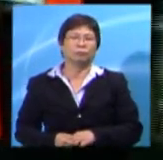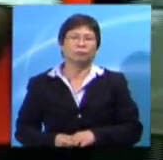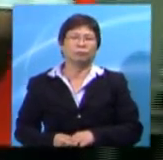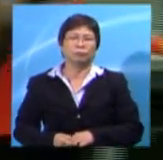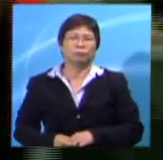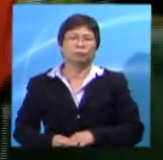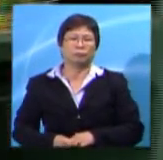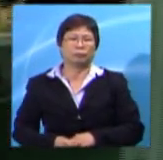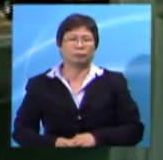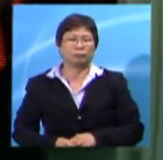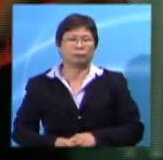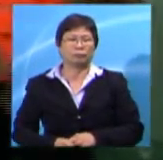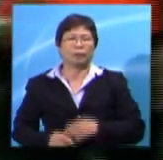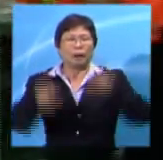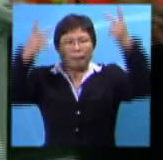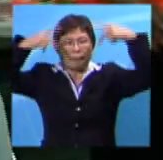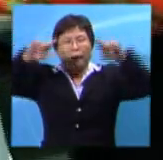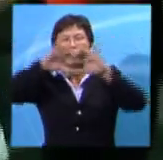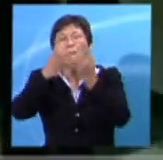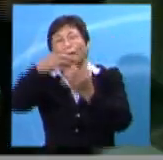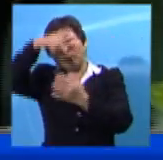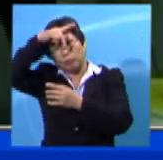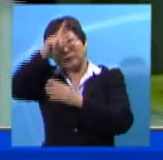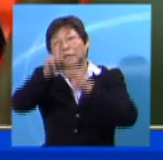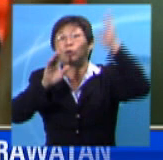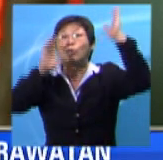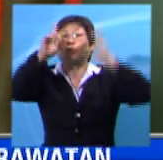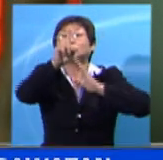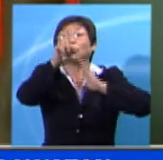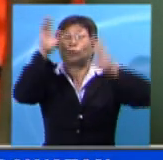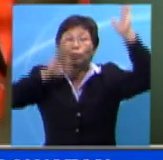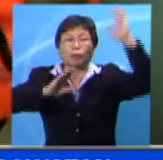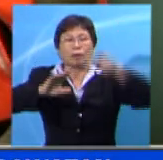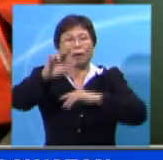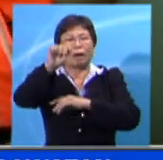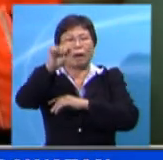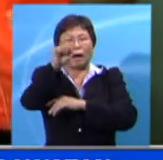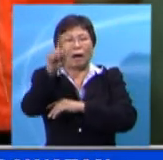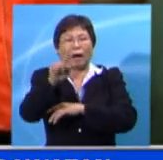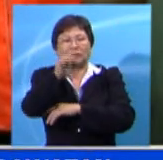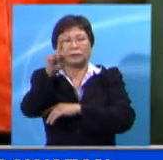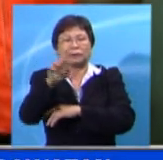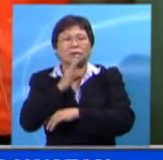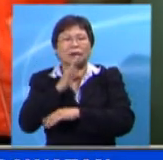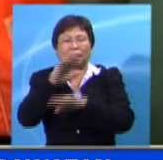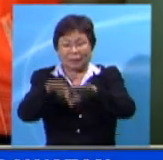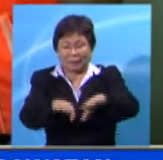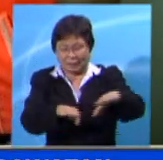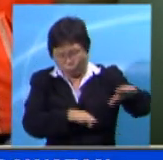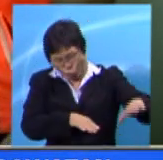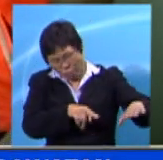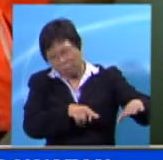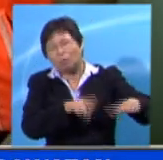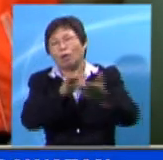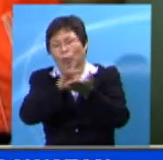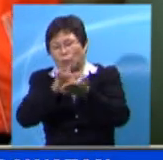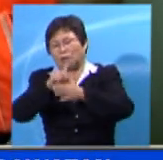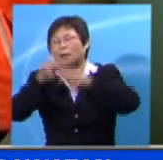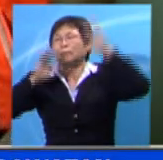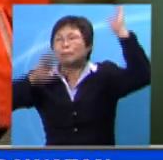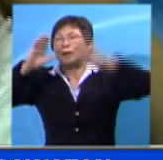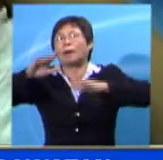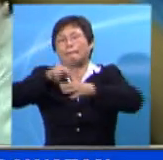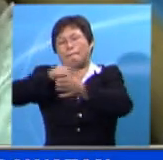hidup menurut presiden kelab puttera 1 Malaysia Datuk Seri Abdul Aziz Abdul Rahim kanak-kanak itu akan dirawat di Malaysia